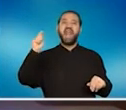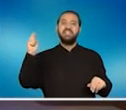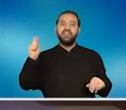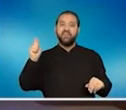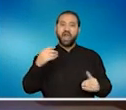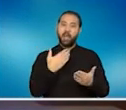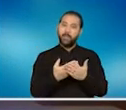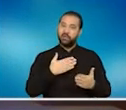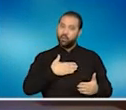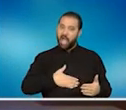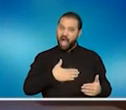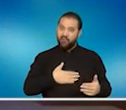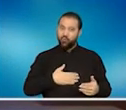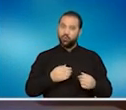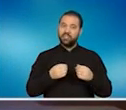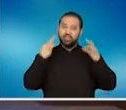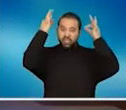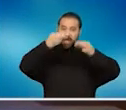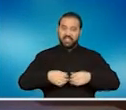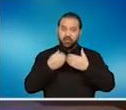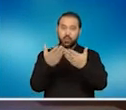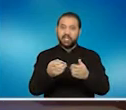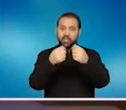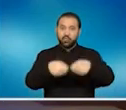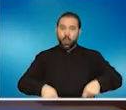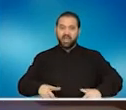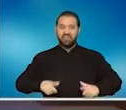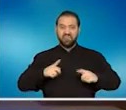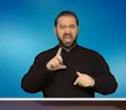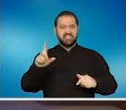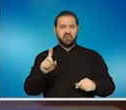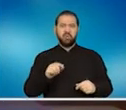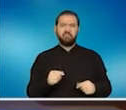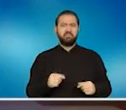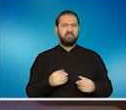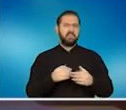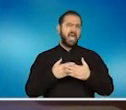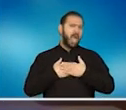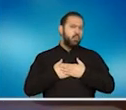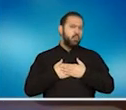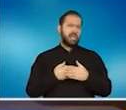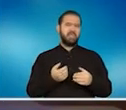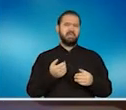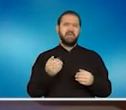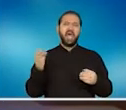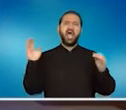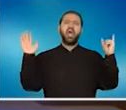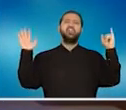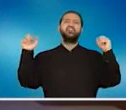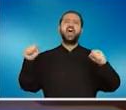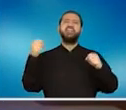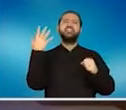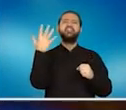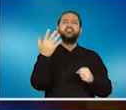și-a dăruit întreaga sa viață. N-a trăit mult, a trăit doar 65 de ani,